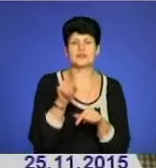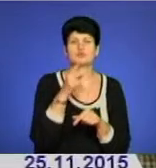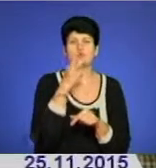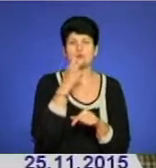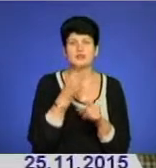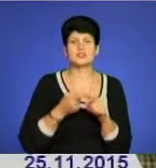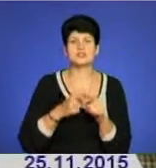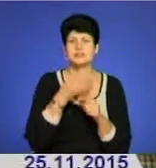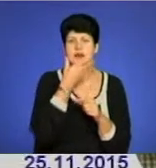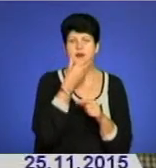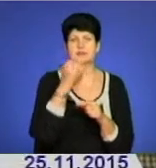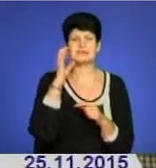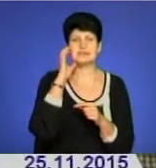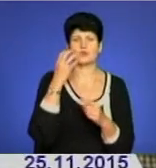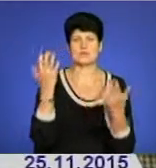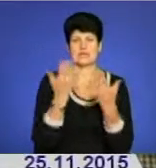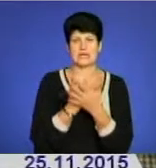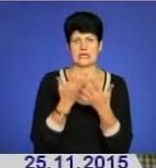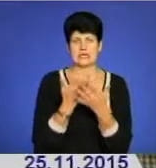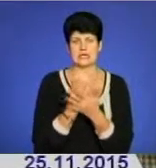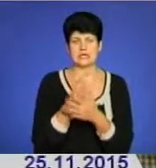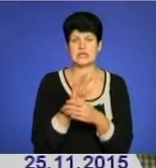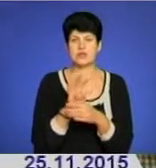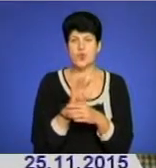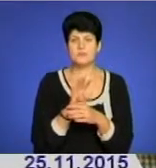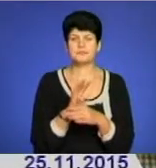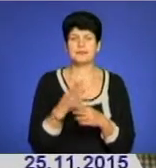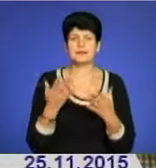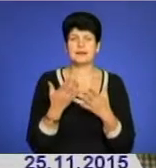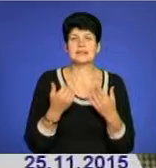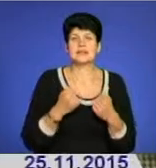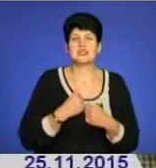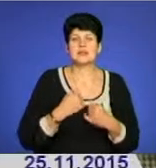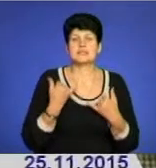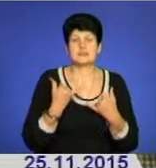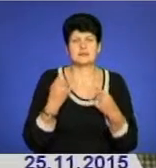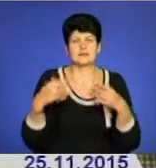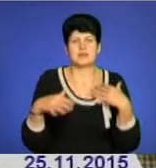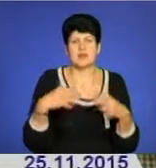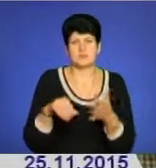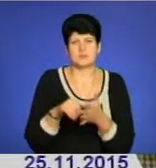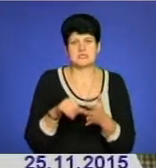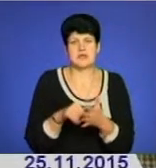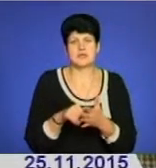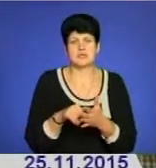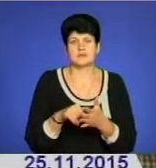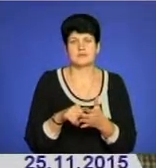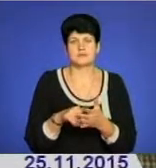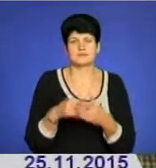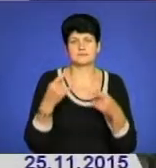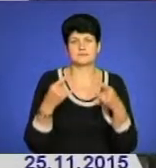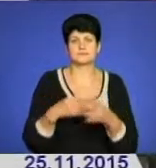гарне, елітарне, серйозне кіно, яке, на жаль, поки що дуже слабо представлено на